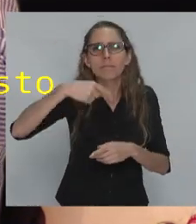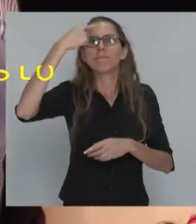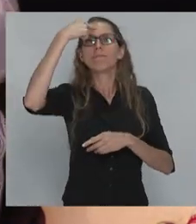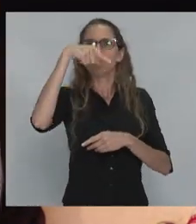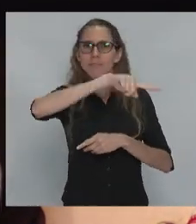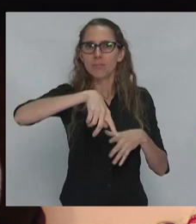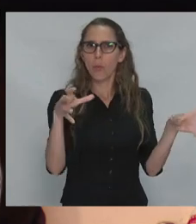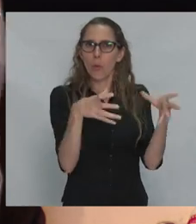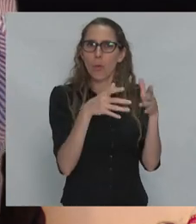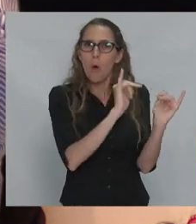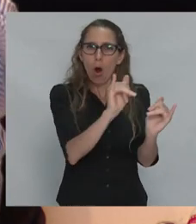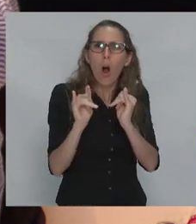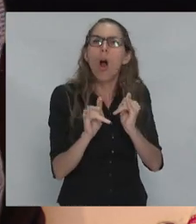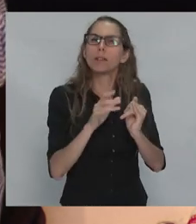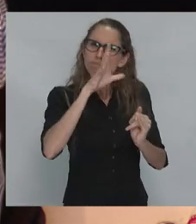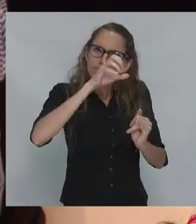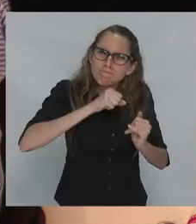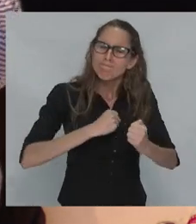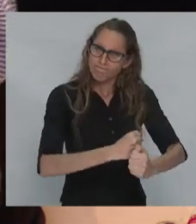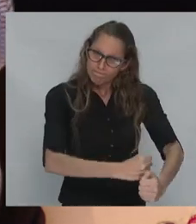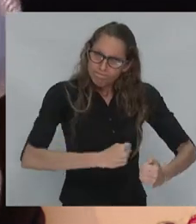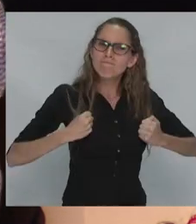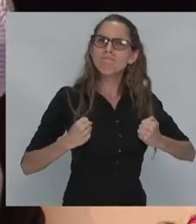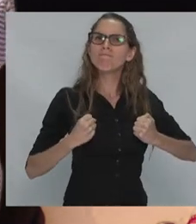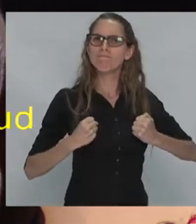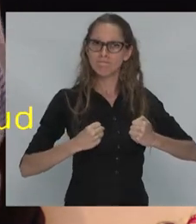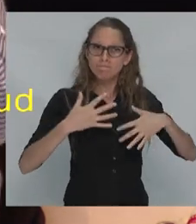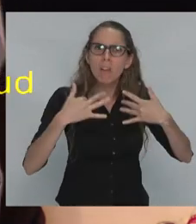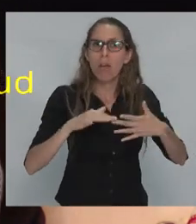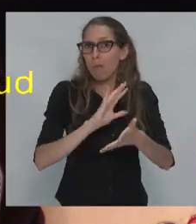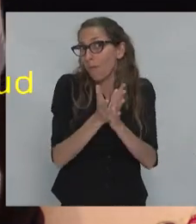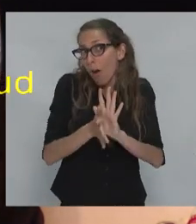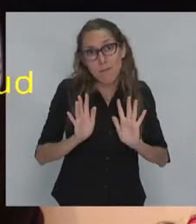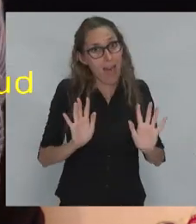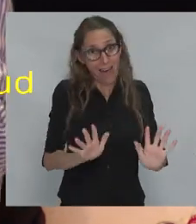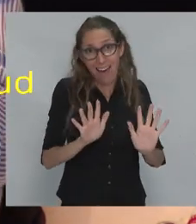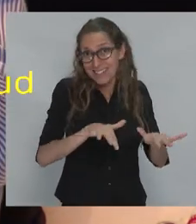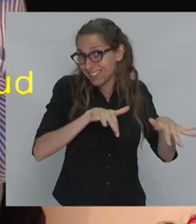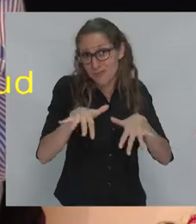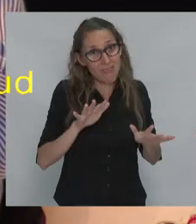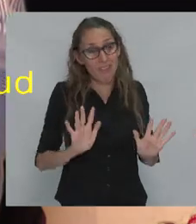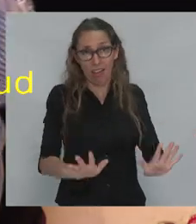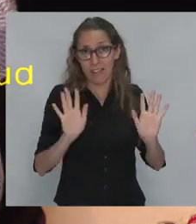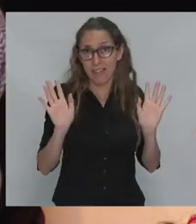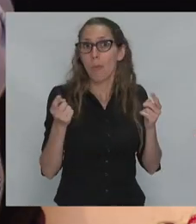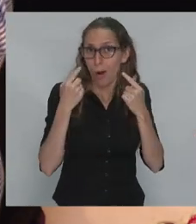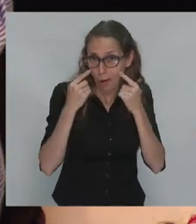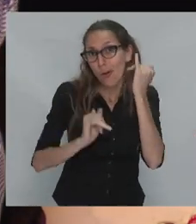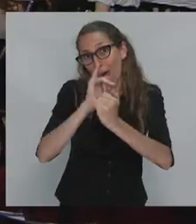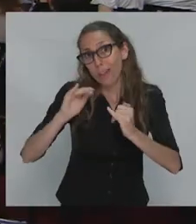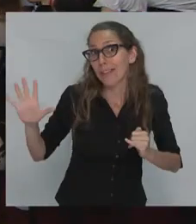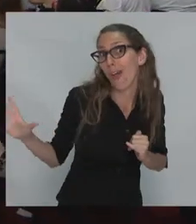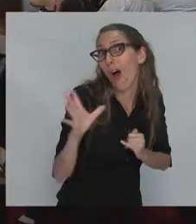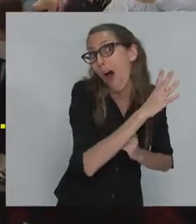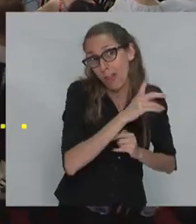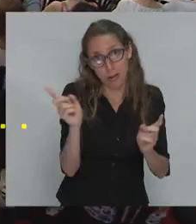résistance, vu toutes ces conditions et encore, je ne vous ai pas tout raconté parce qu'on n'a pas le temps. Pour vous dire combien